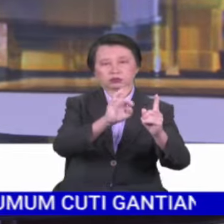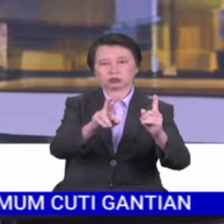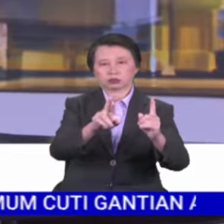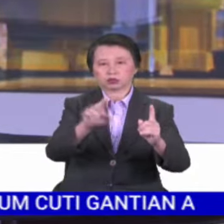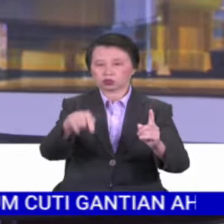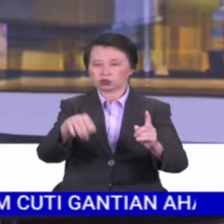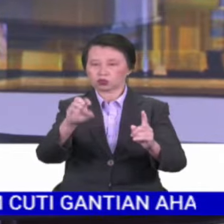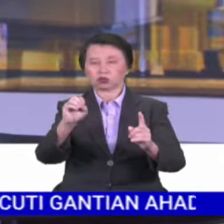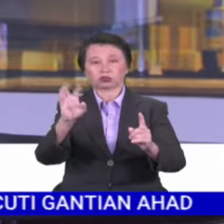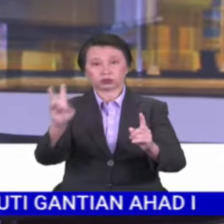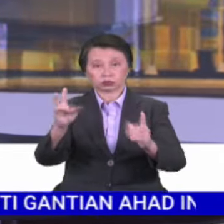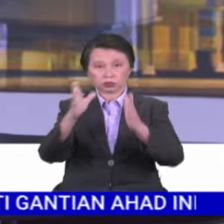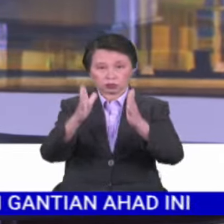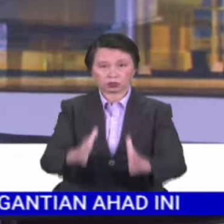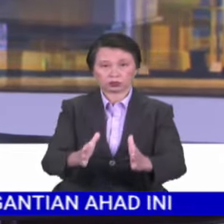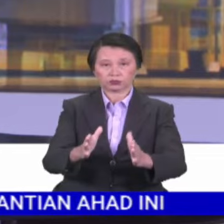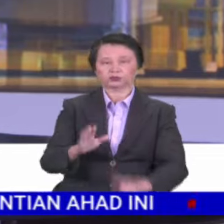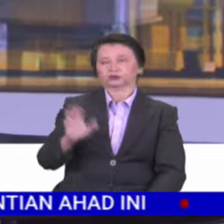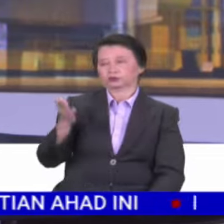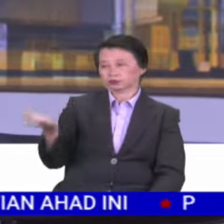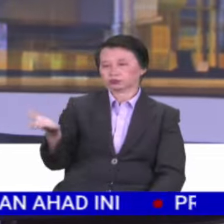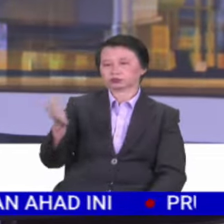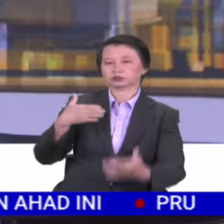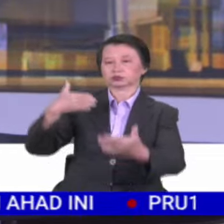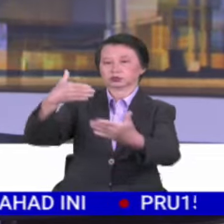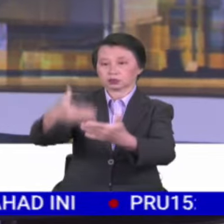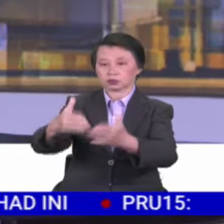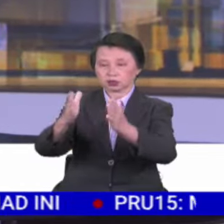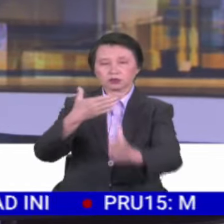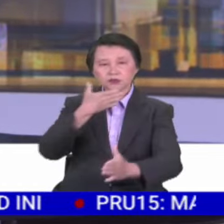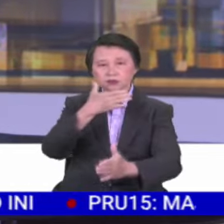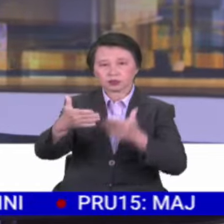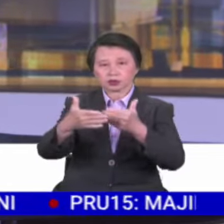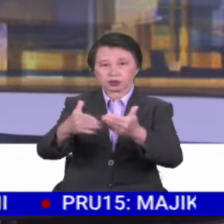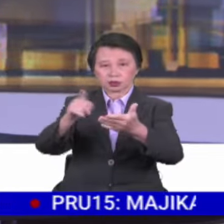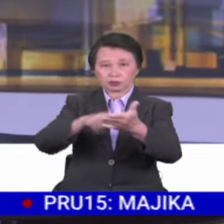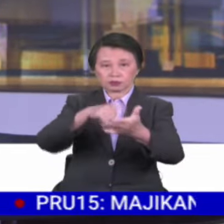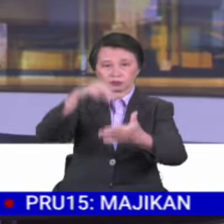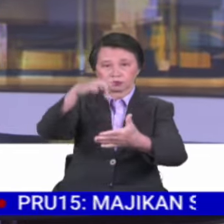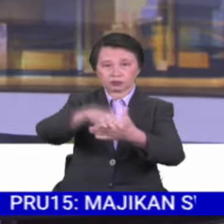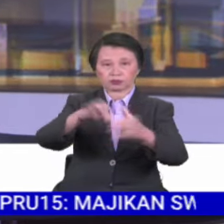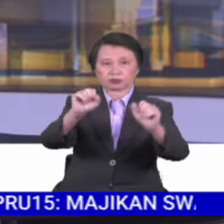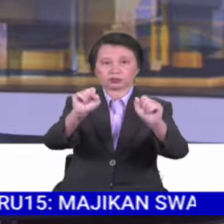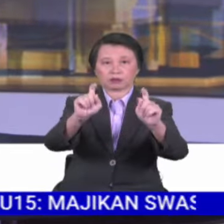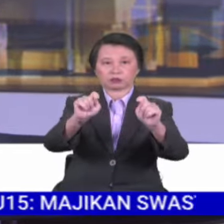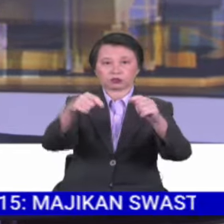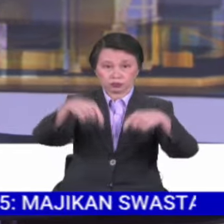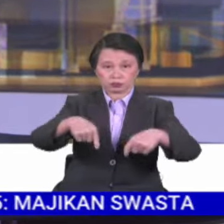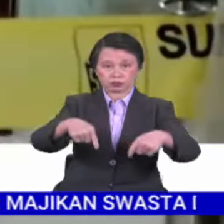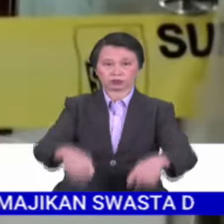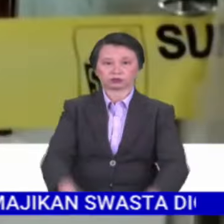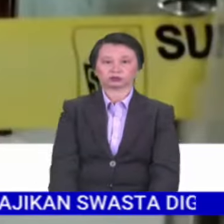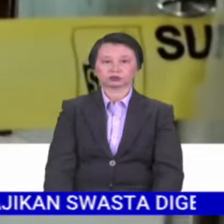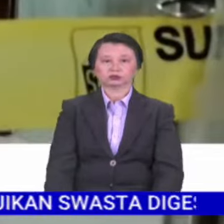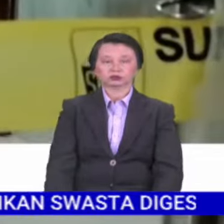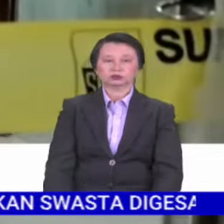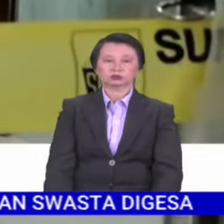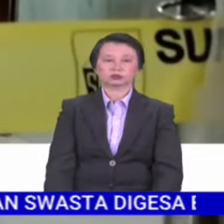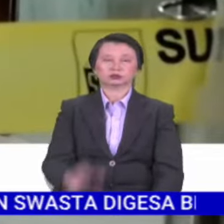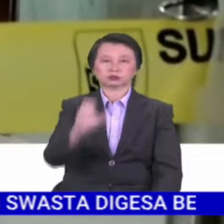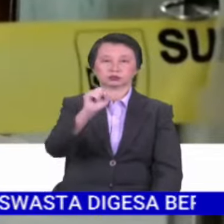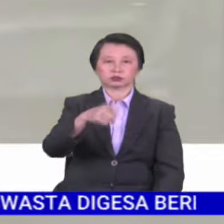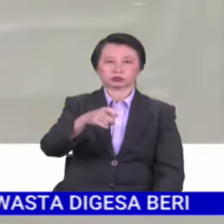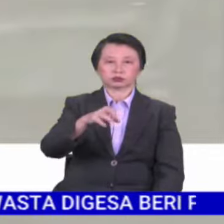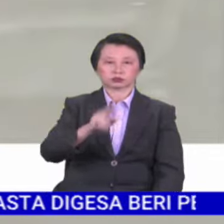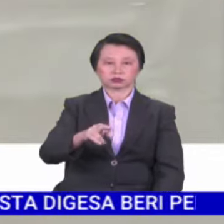106,007 orang. Wartawan Firdaus Mokhtar mendekati pengundi muda menjelang pilihan raya Sabtu ini. Menurut SPR yang